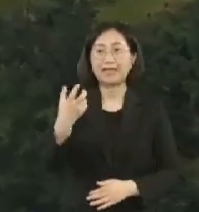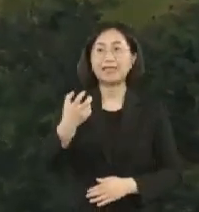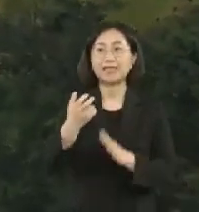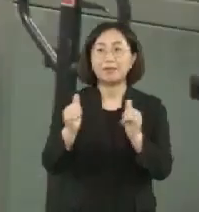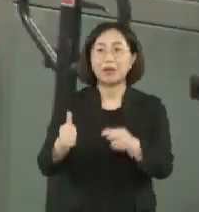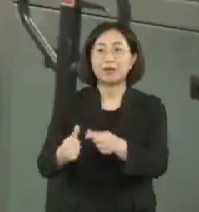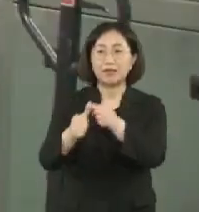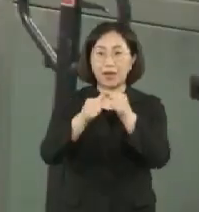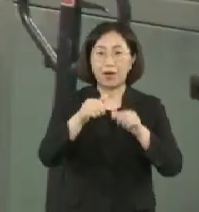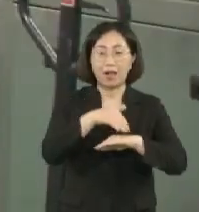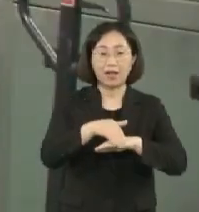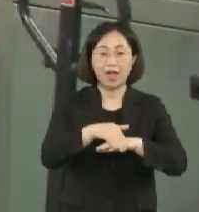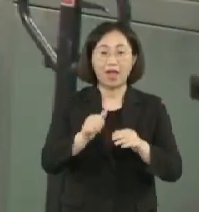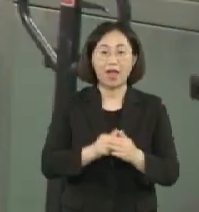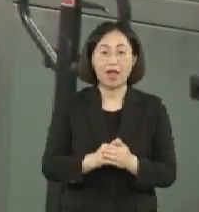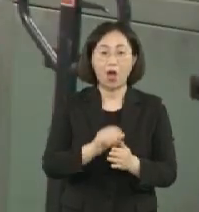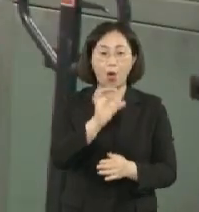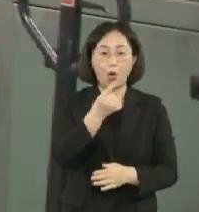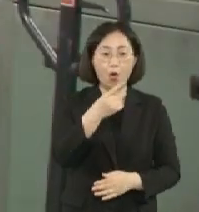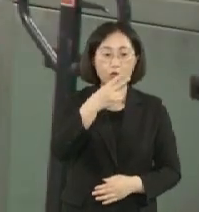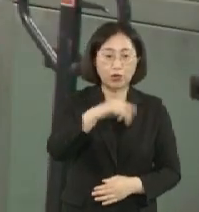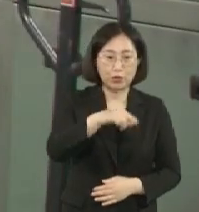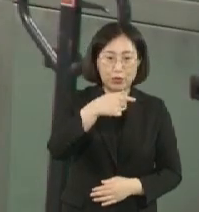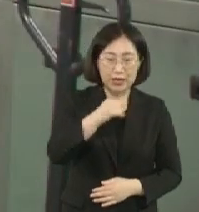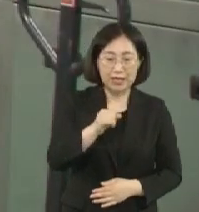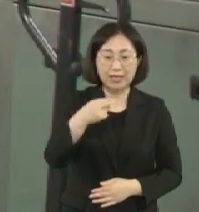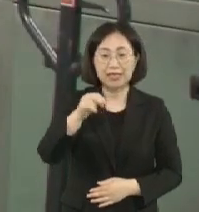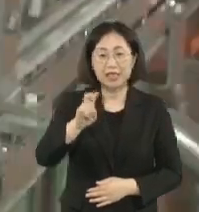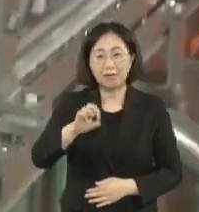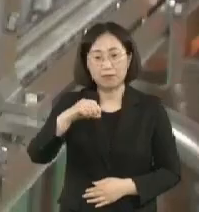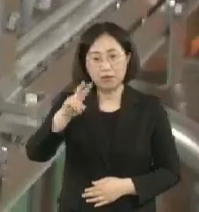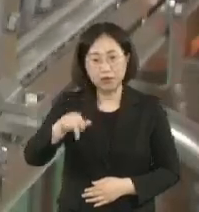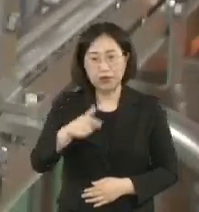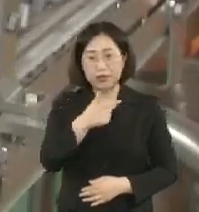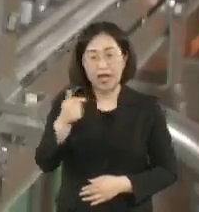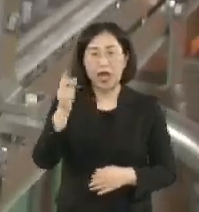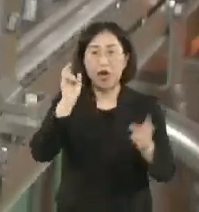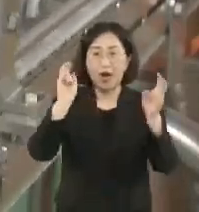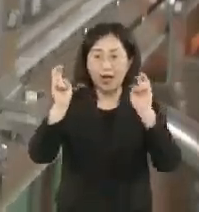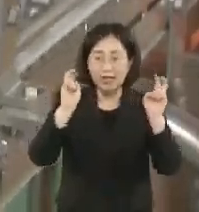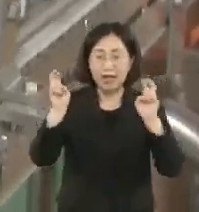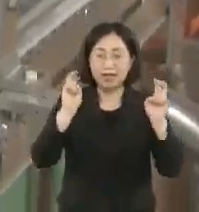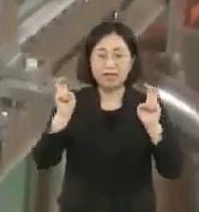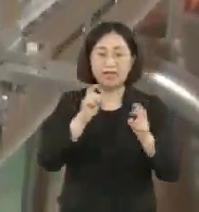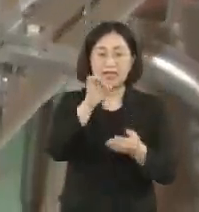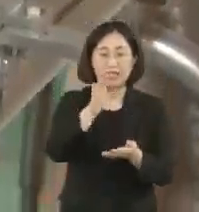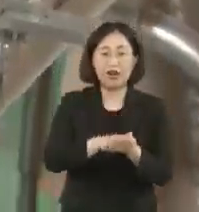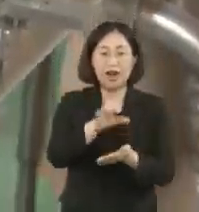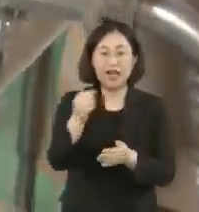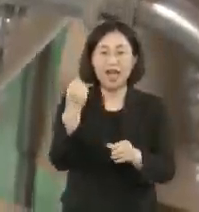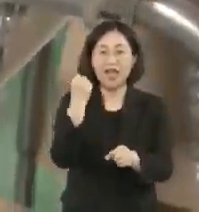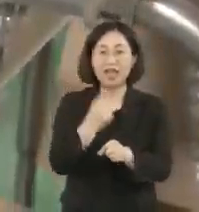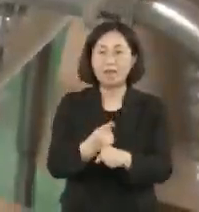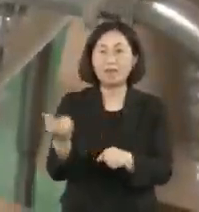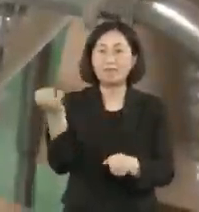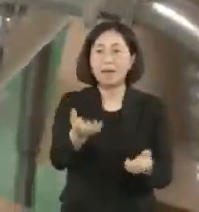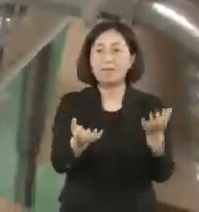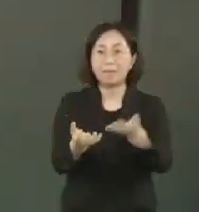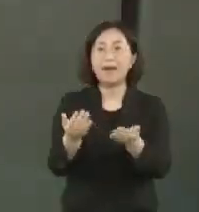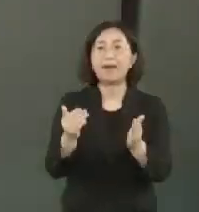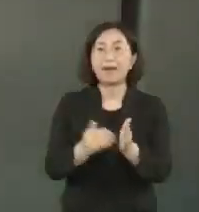계획입니다 이밖에 5 투기와 삼육식품 등 대형 식품 제조 업체들도 천안에 이미 자리를 잡은